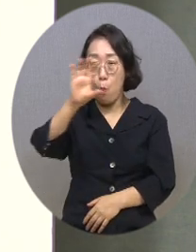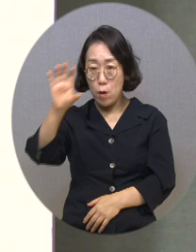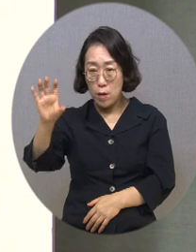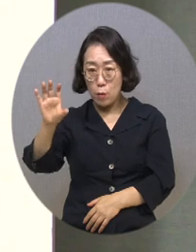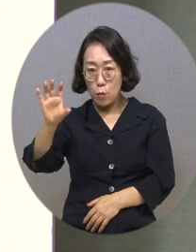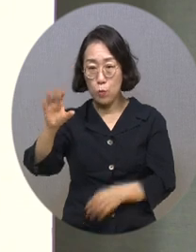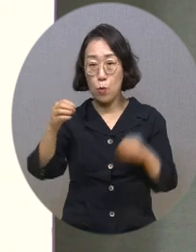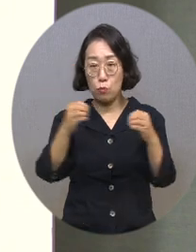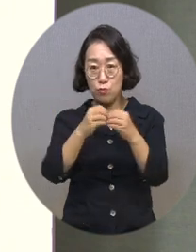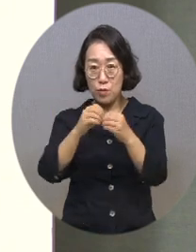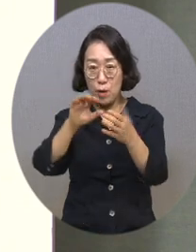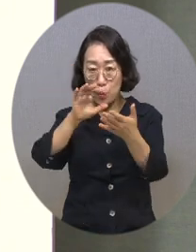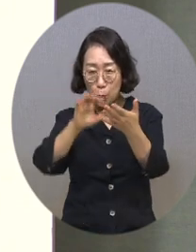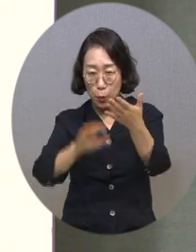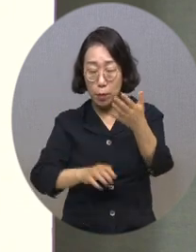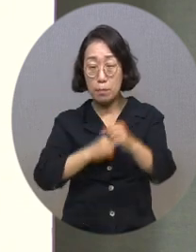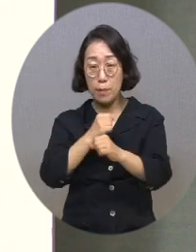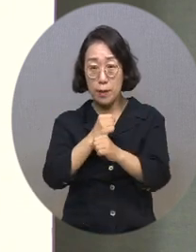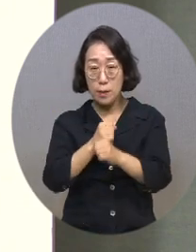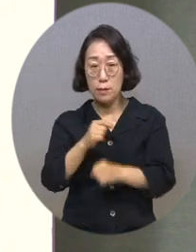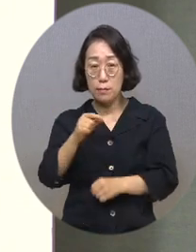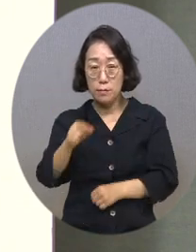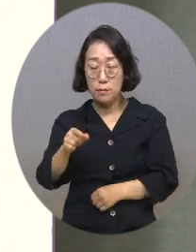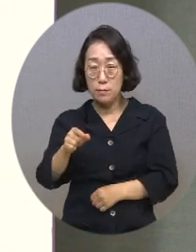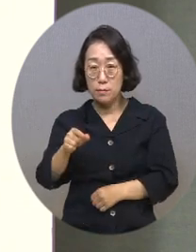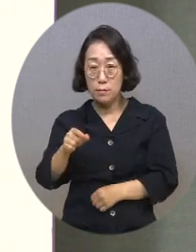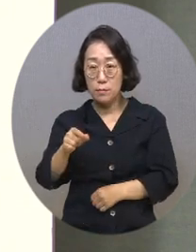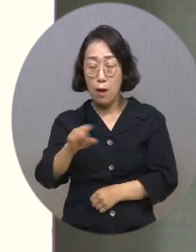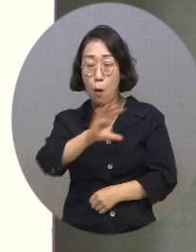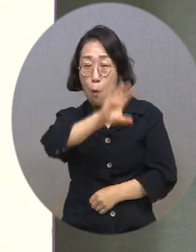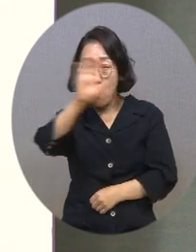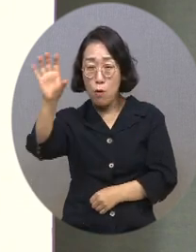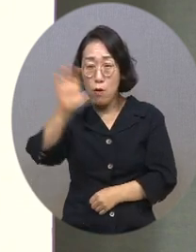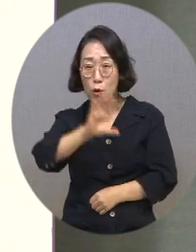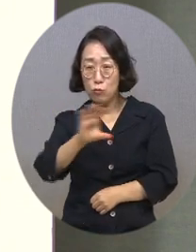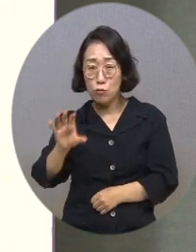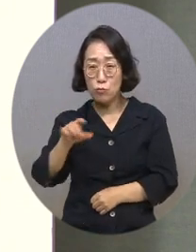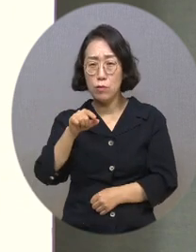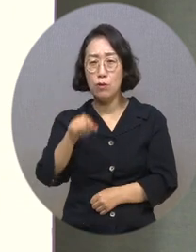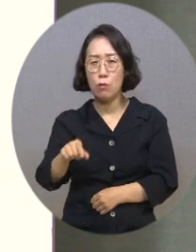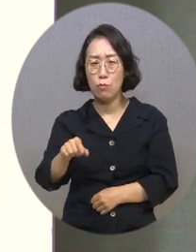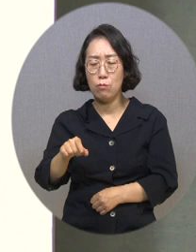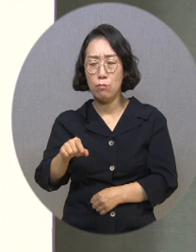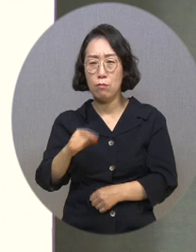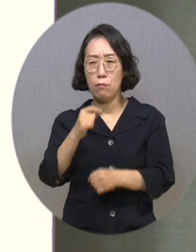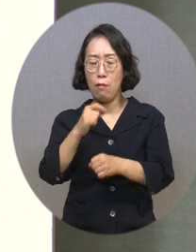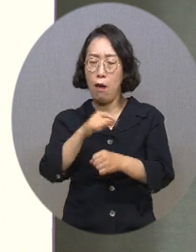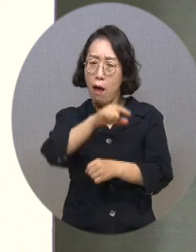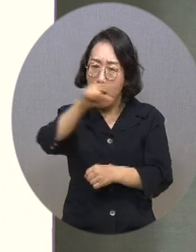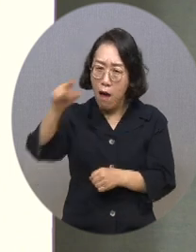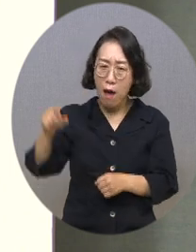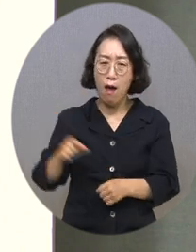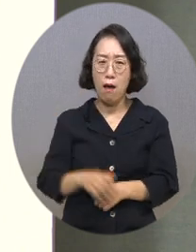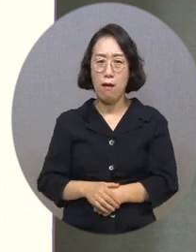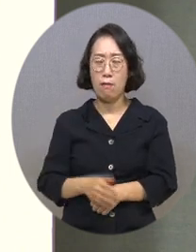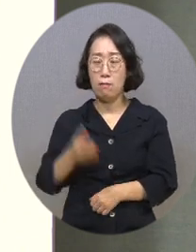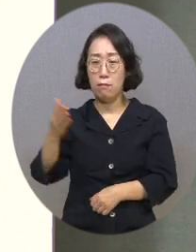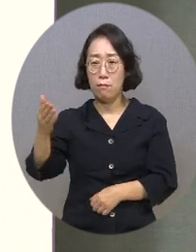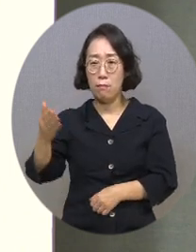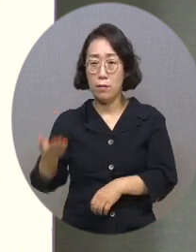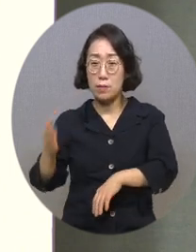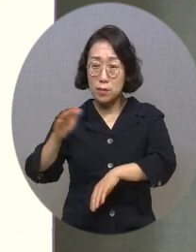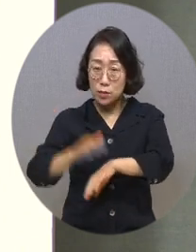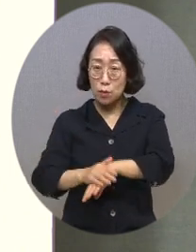뉴스를 만들든 뭐를 만들든 만들어서 사이트에 올려주고 뭐 이러는 작업을 아주 손수